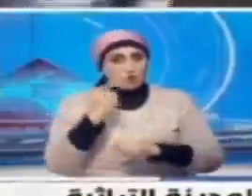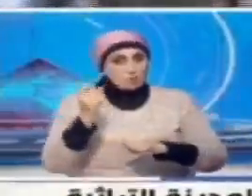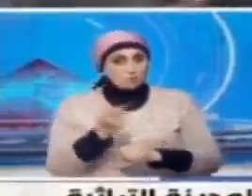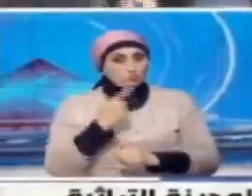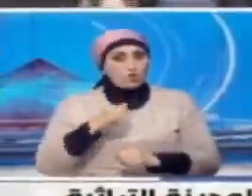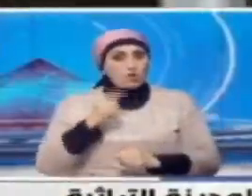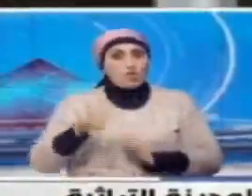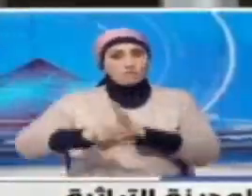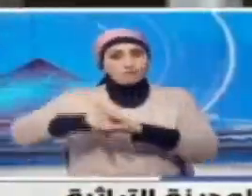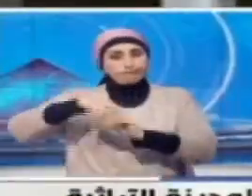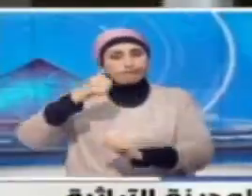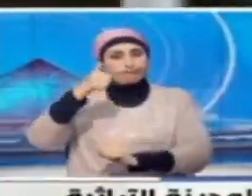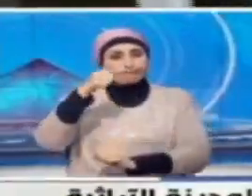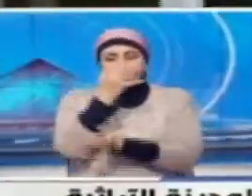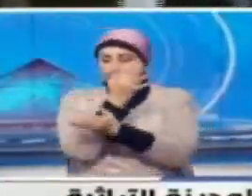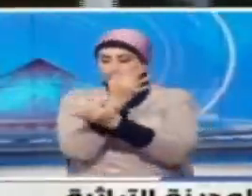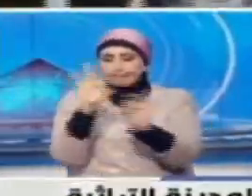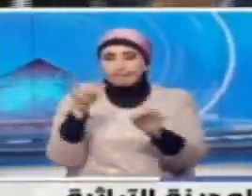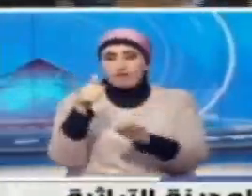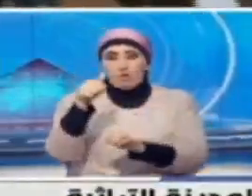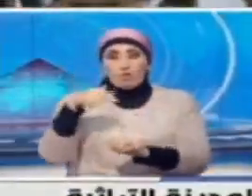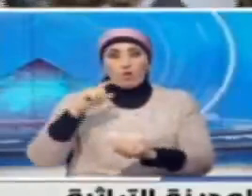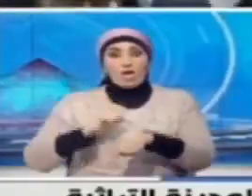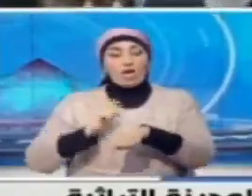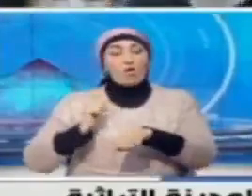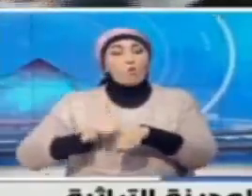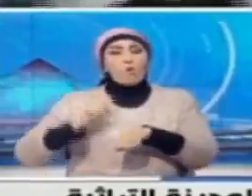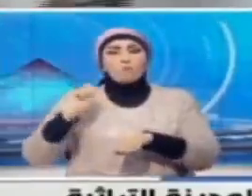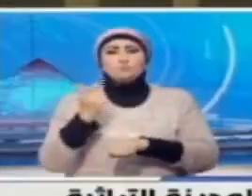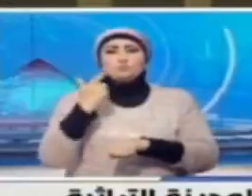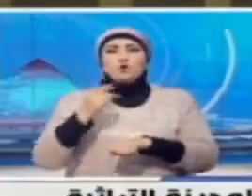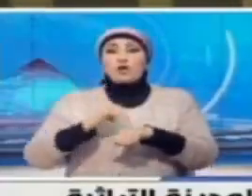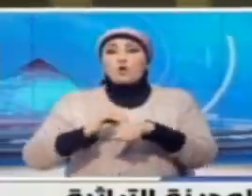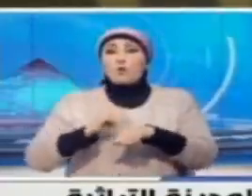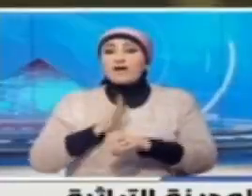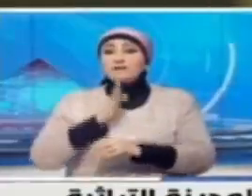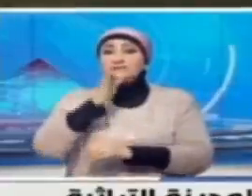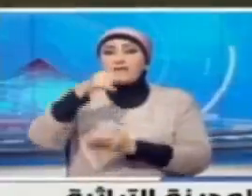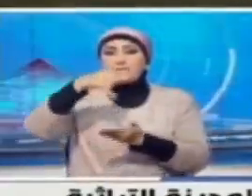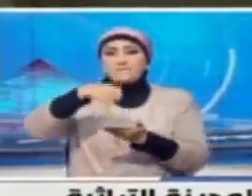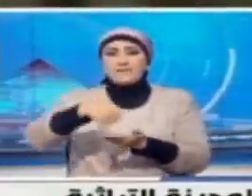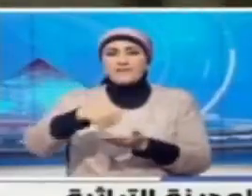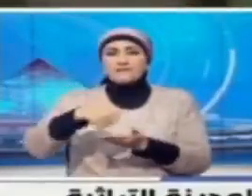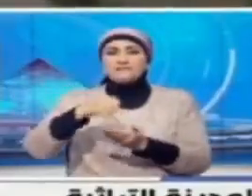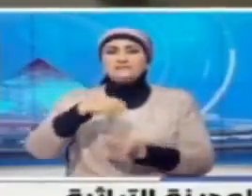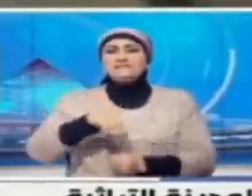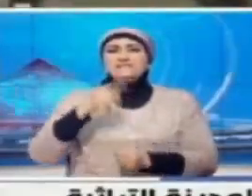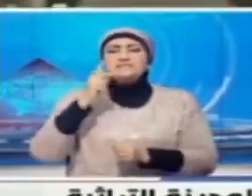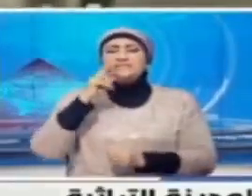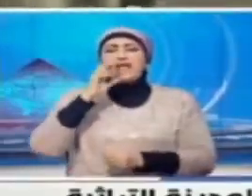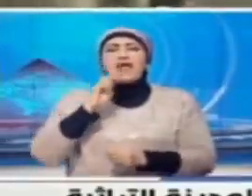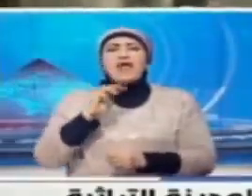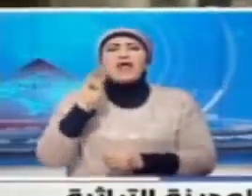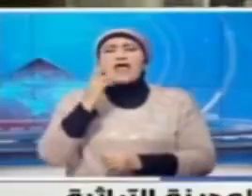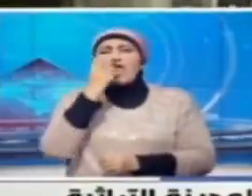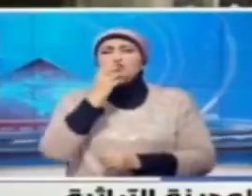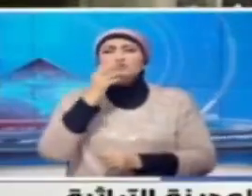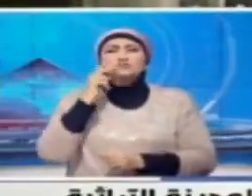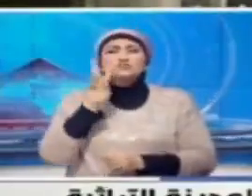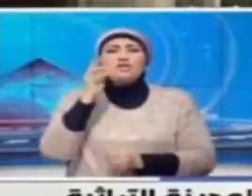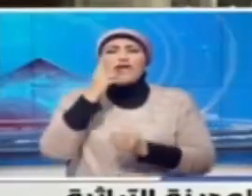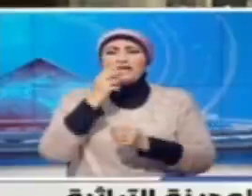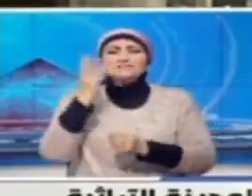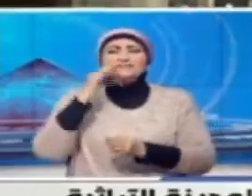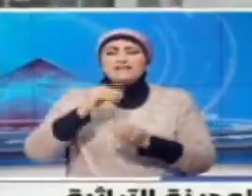التشييد بالمدينة وللتأكد من سرعة التنفيذ وجودته، كما تفقد رئيس الوزراء الدكتور مصطفى مدبولي المدينة التراثية التي تقام